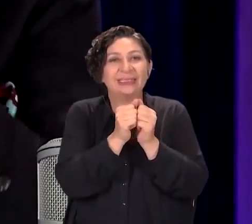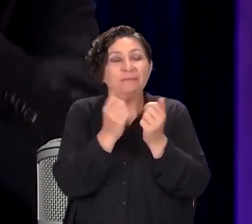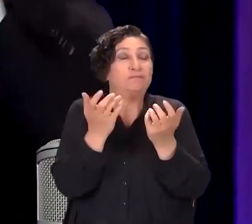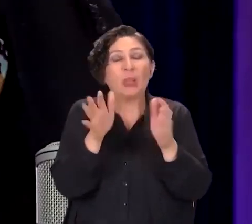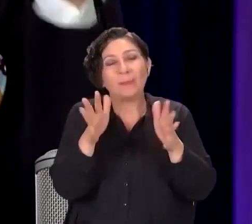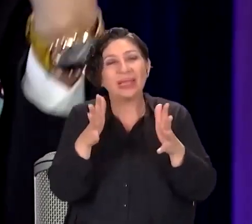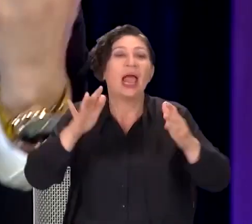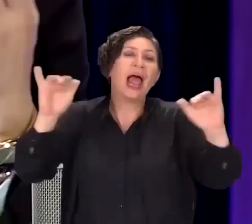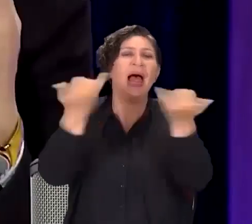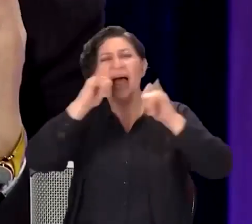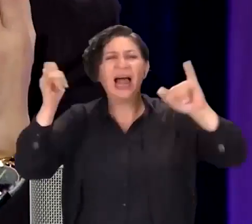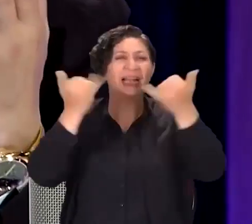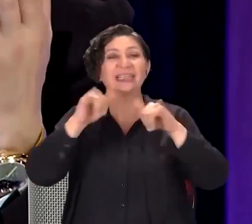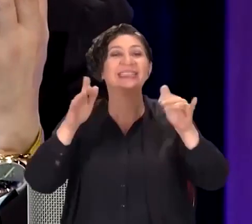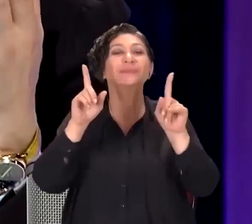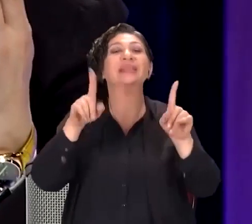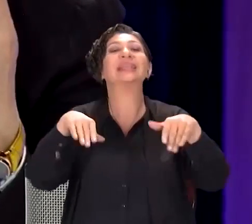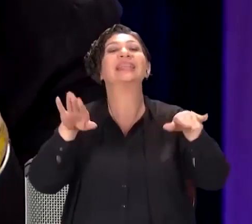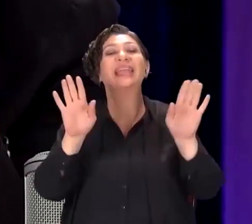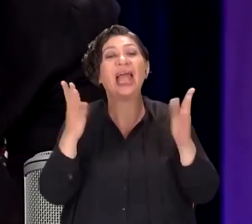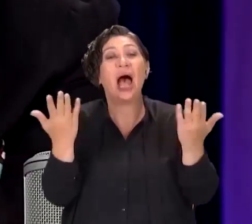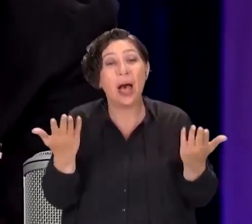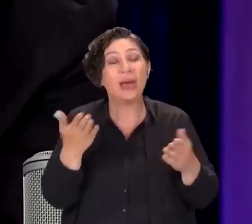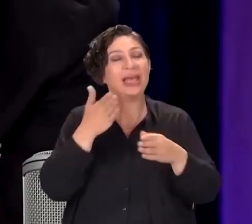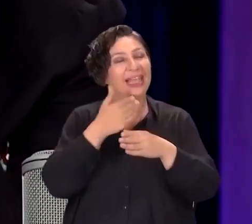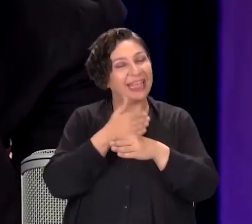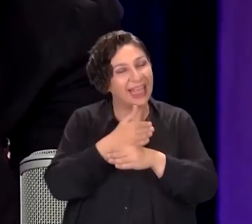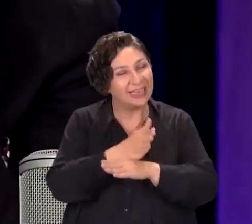belki vur patlasın, çal oynasın bir eğlence değil ama